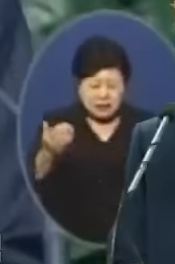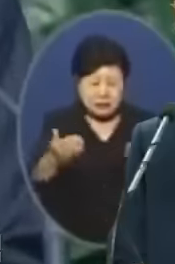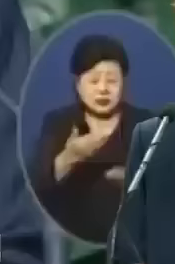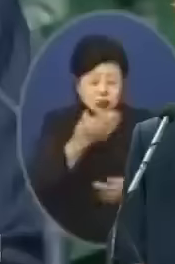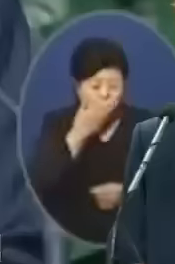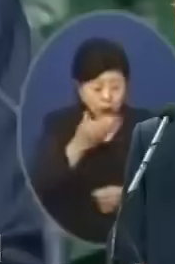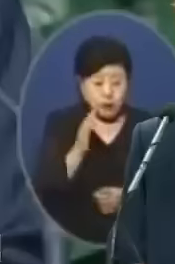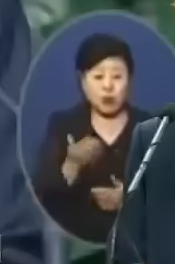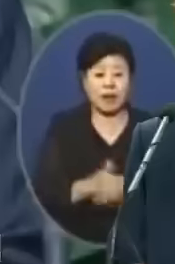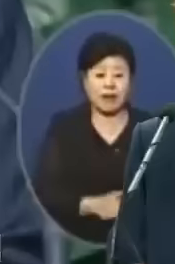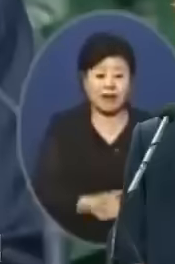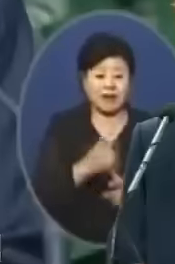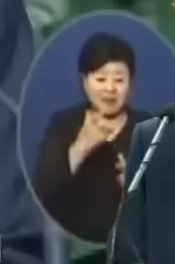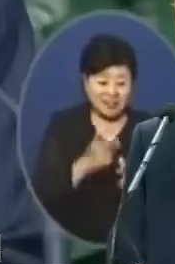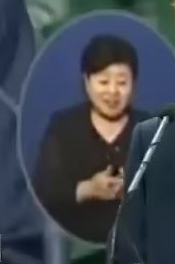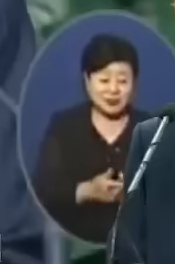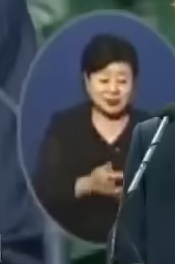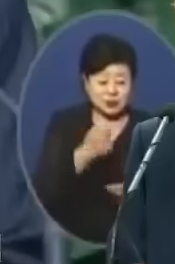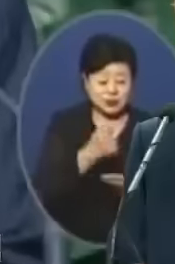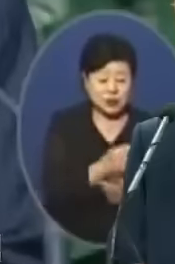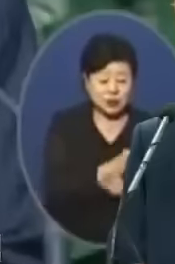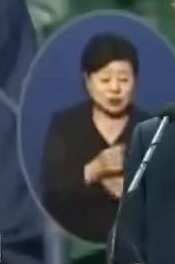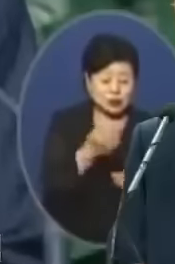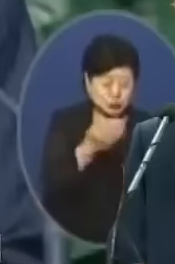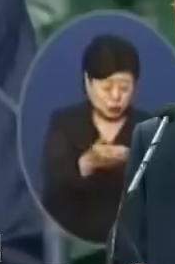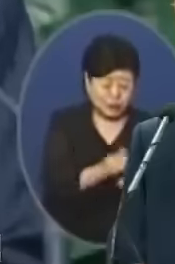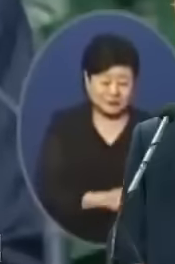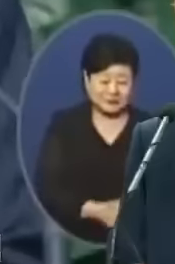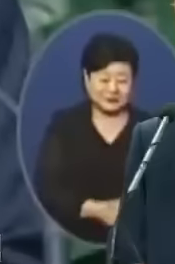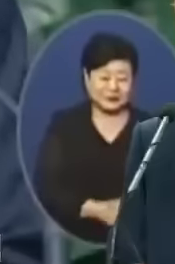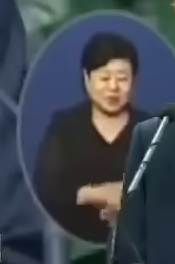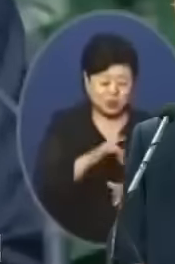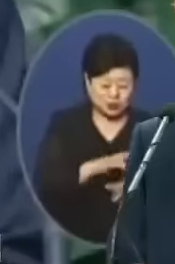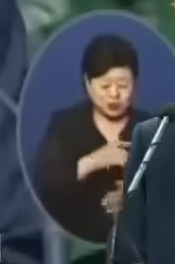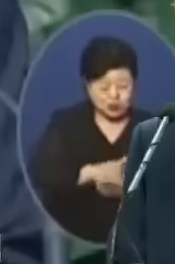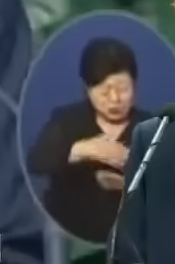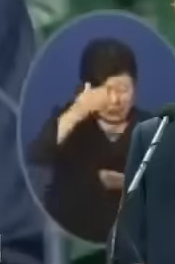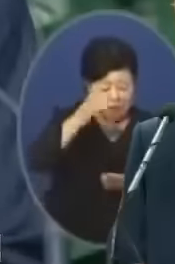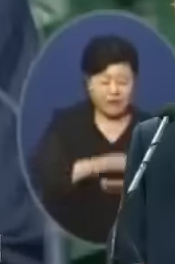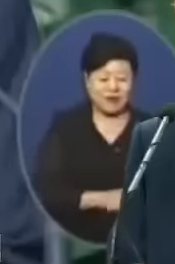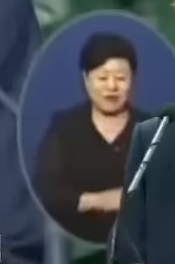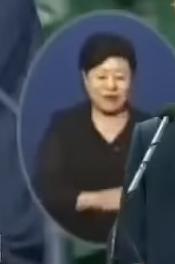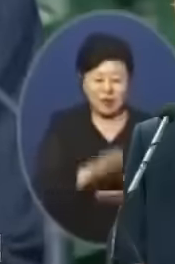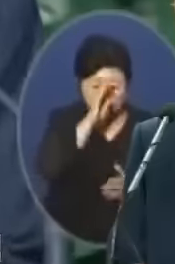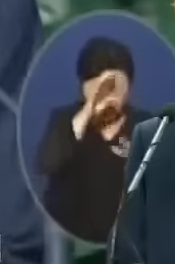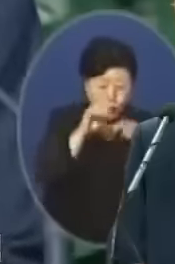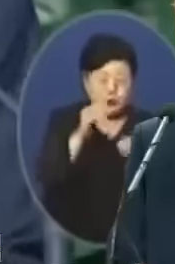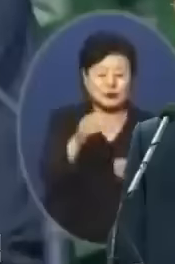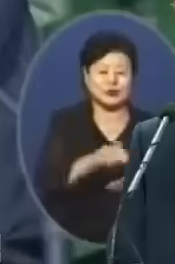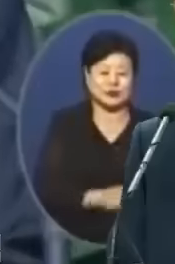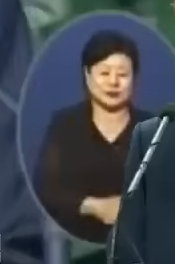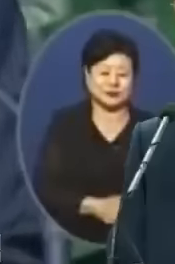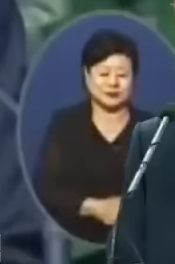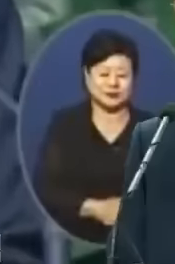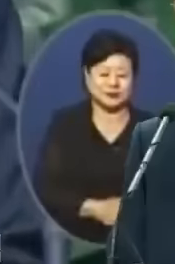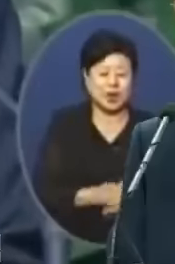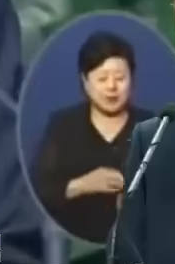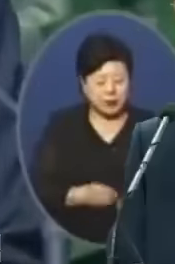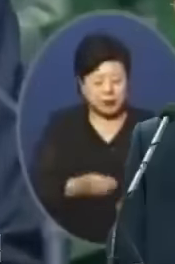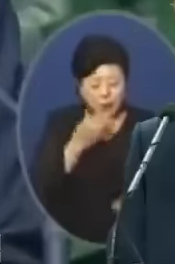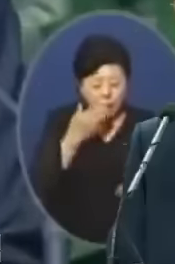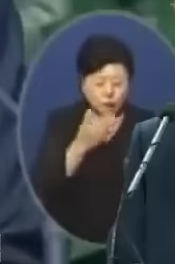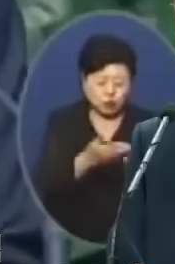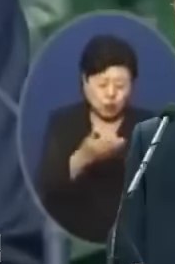하신다. 예수님은 죄를 사하는 일을 하셨고 귀신을 쫓아내시고 병을 고치시고 배고픈